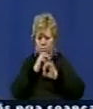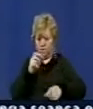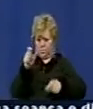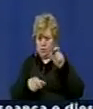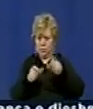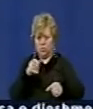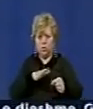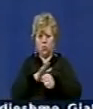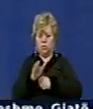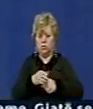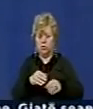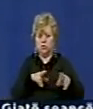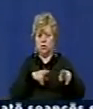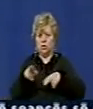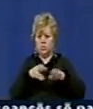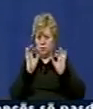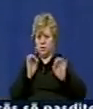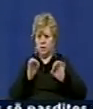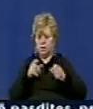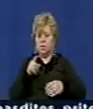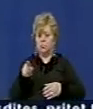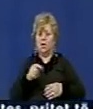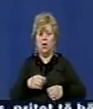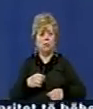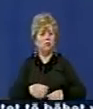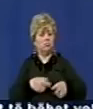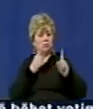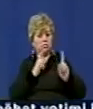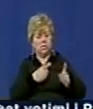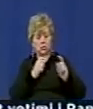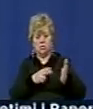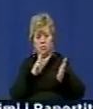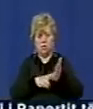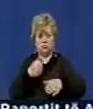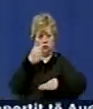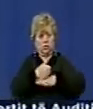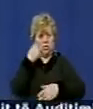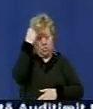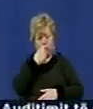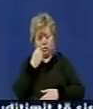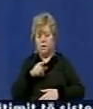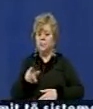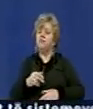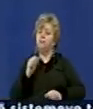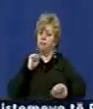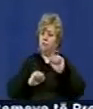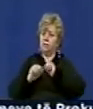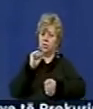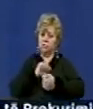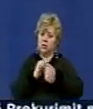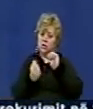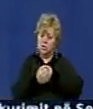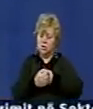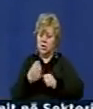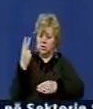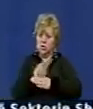është kundër gjykatës speciale, sepse ata nuk kanë luftuar që pa drejtësia të mbizotrojë në Kosovë. Ata kanë luftuar për një shtetës e